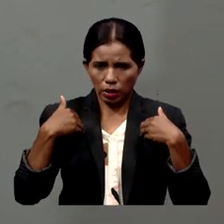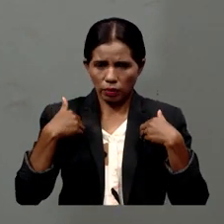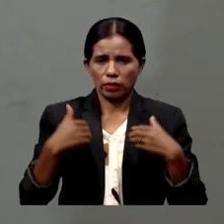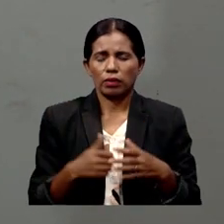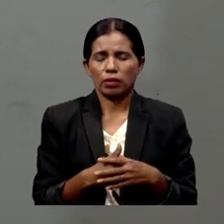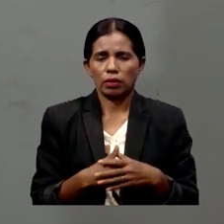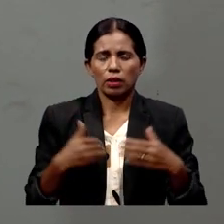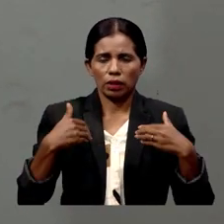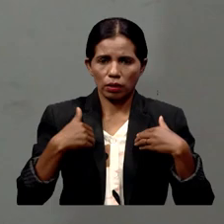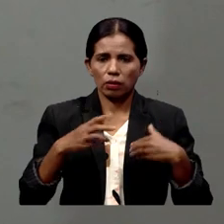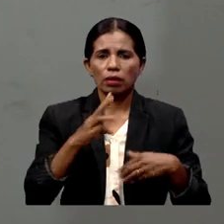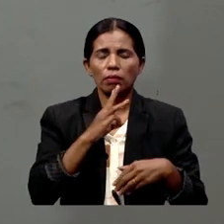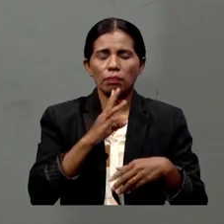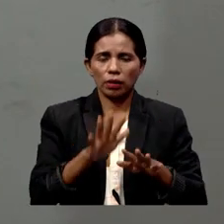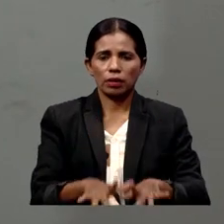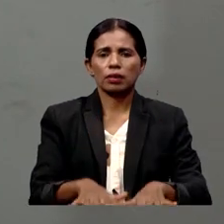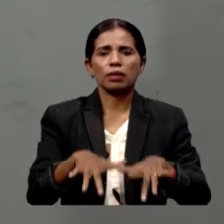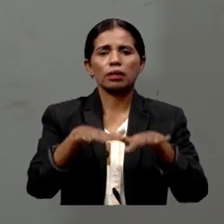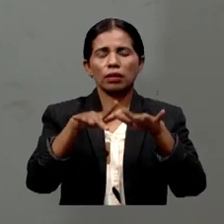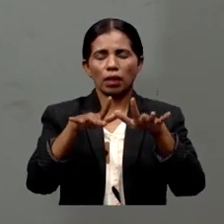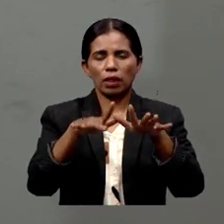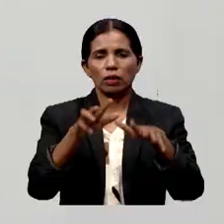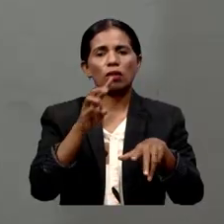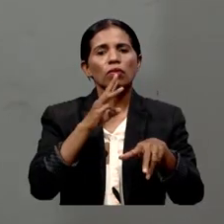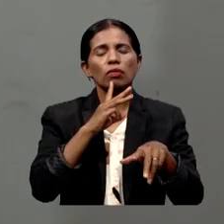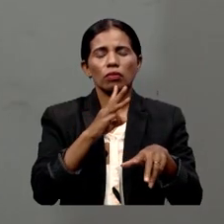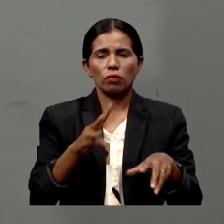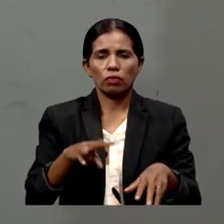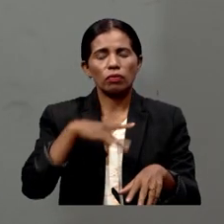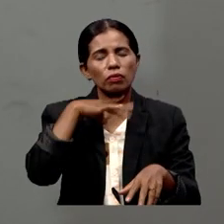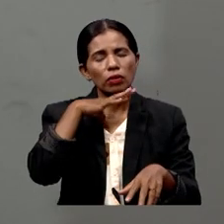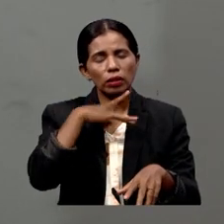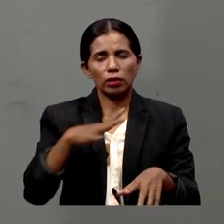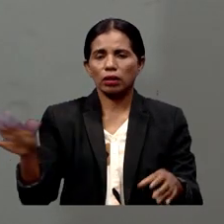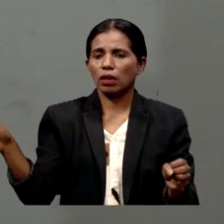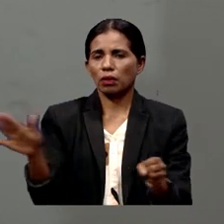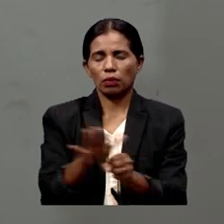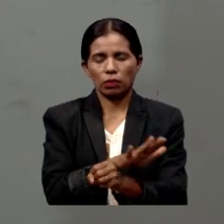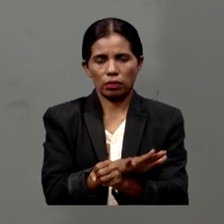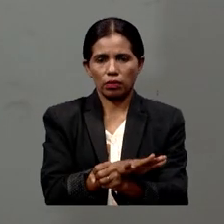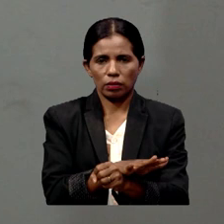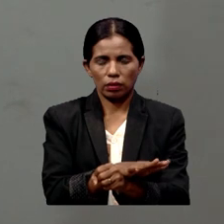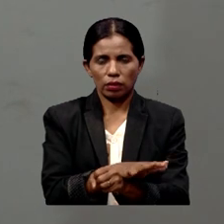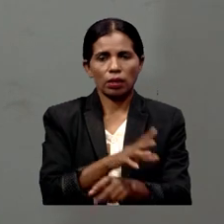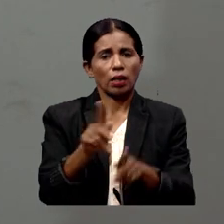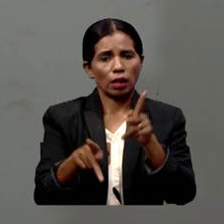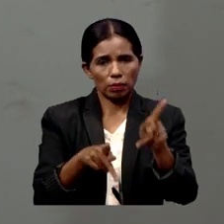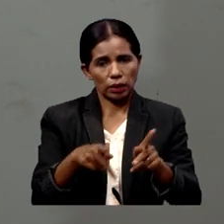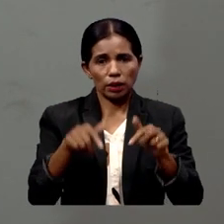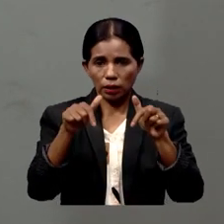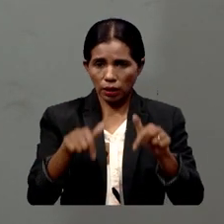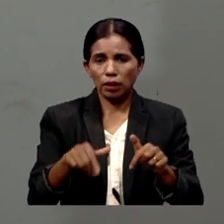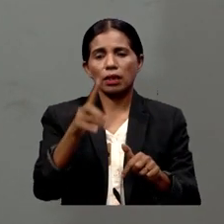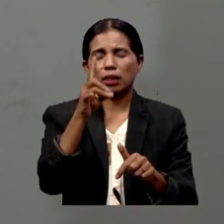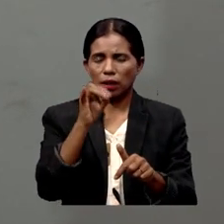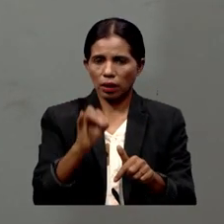hamu sona inundasao i koe serne ma ita estrada puli. Ita nia komunidade sira, ilu ya kapital lili. A